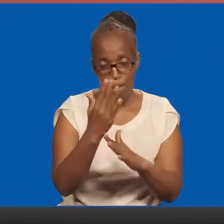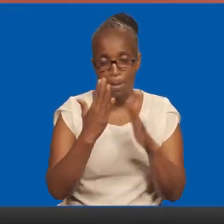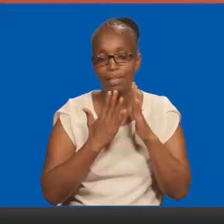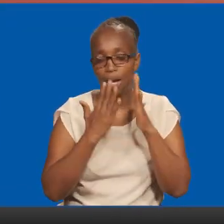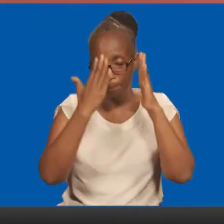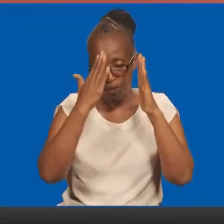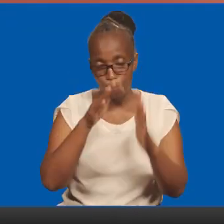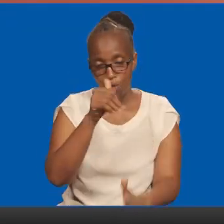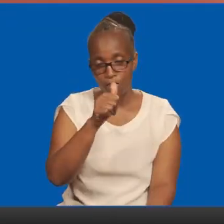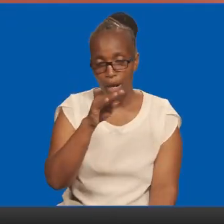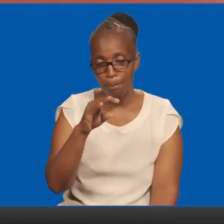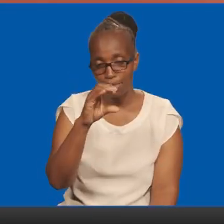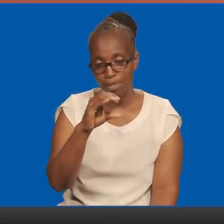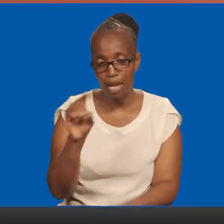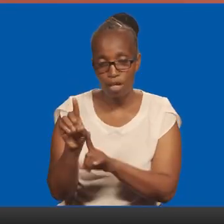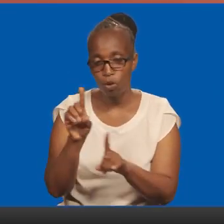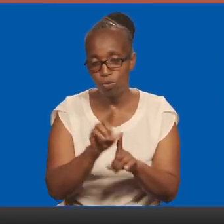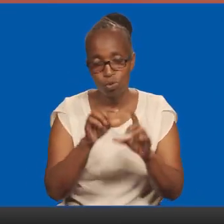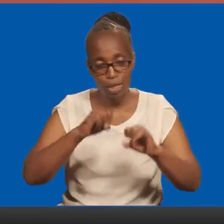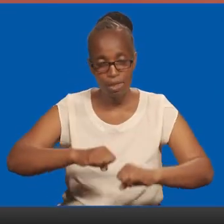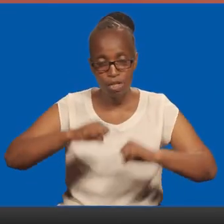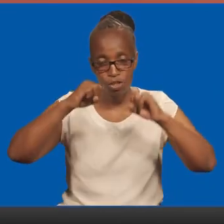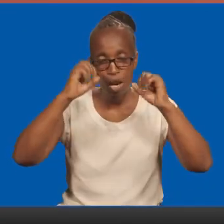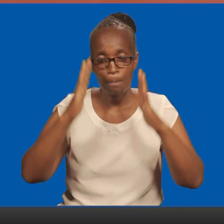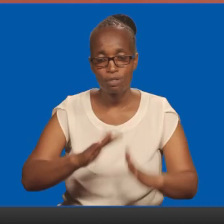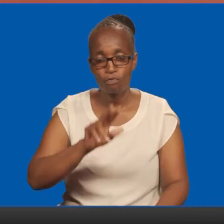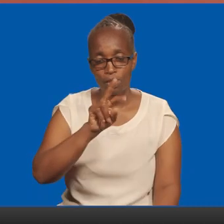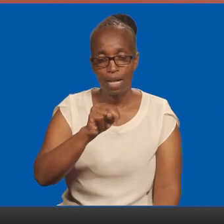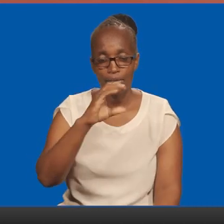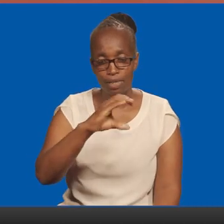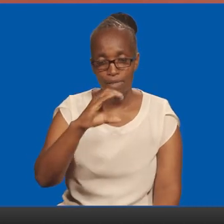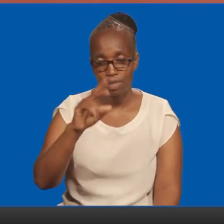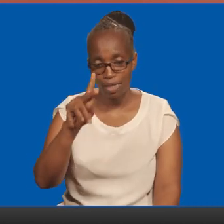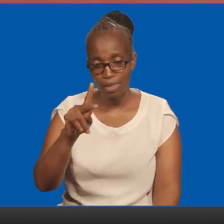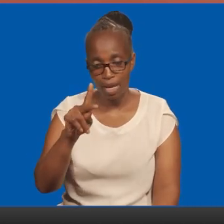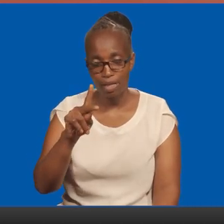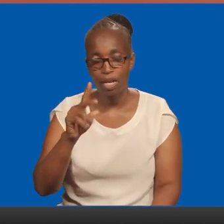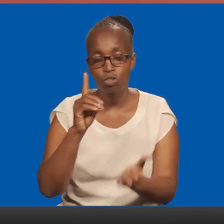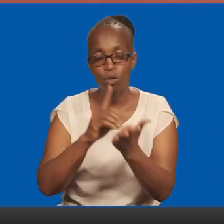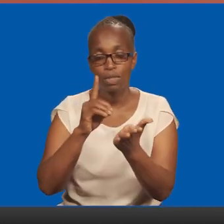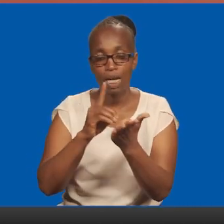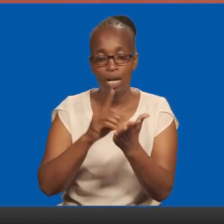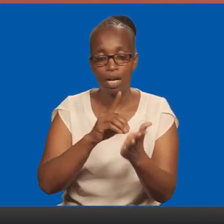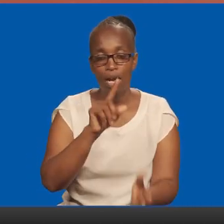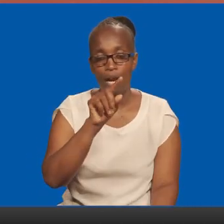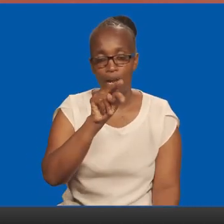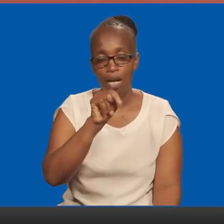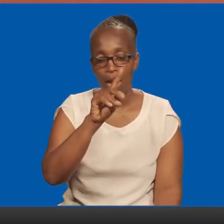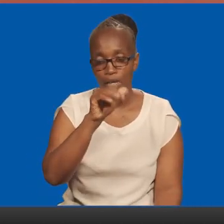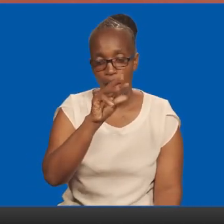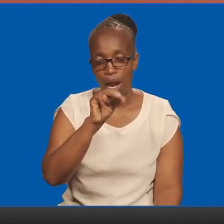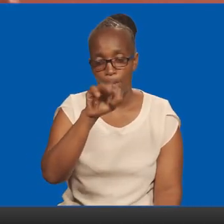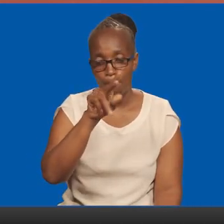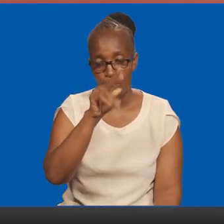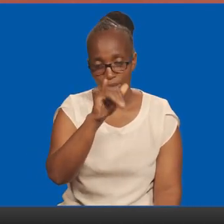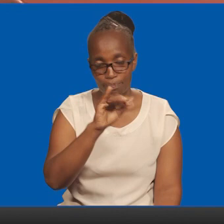la makanisa nchini NCCK Dr. Timothy Ndambuki. We cannot manage to transform our society, our